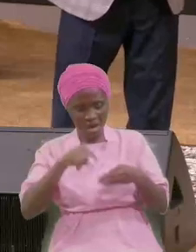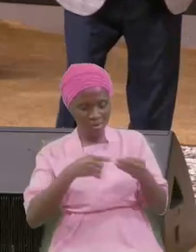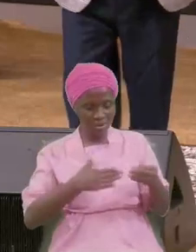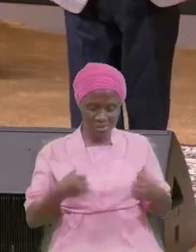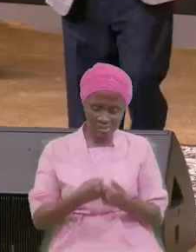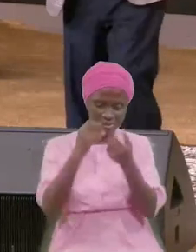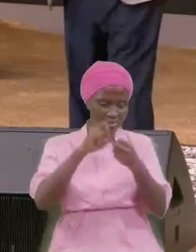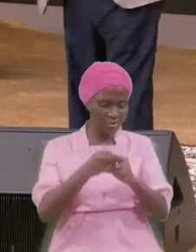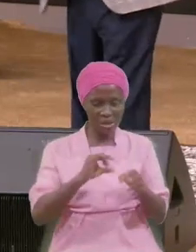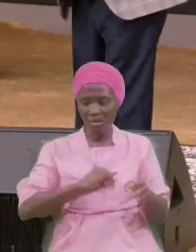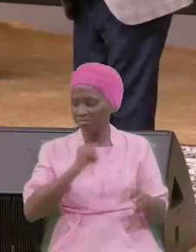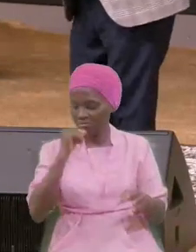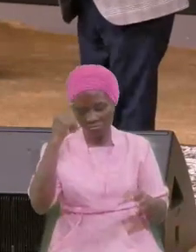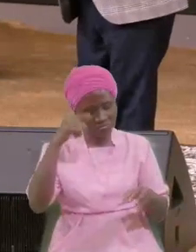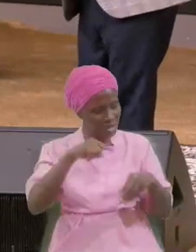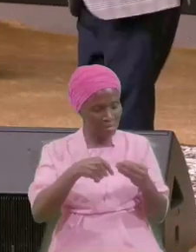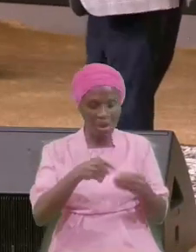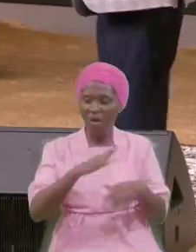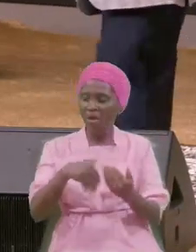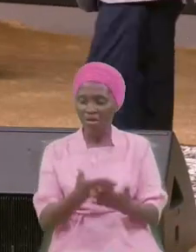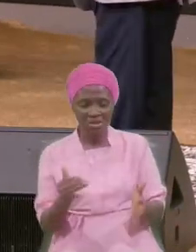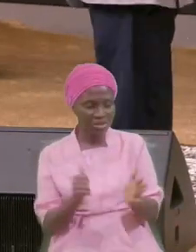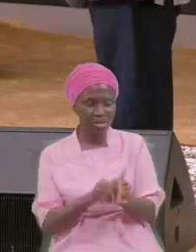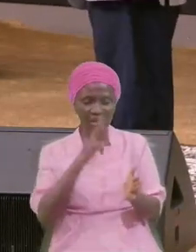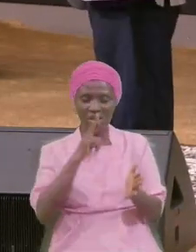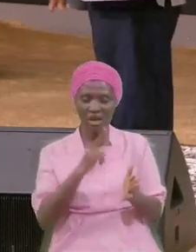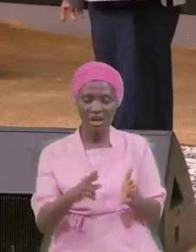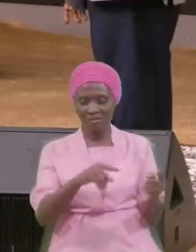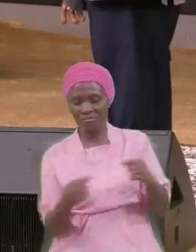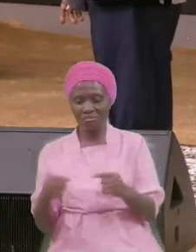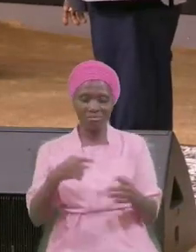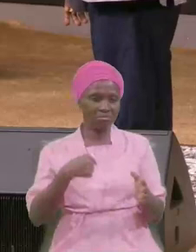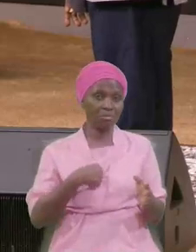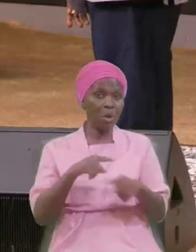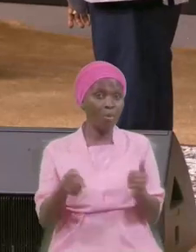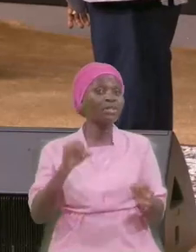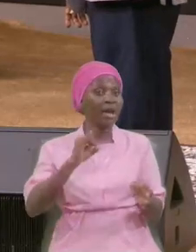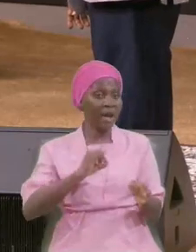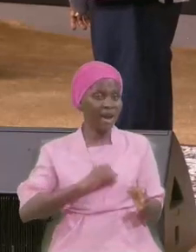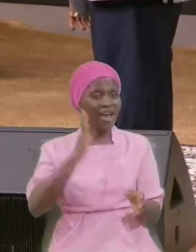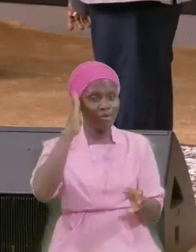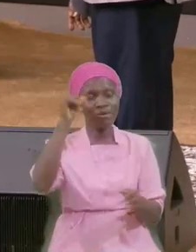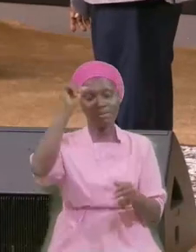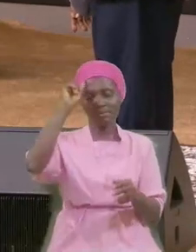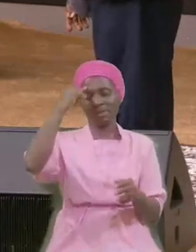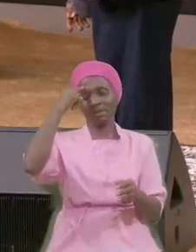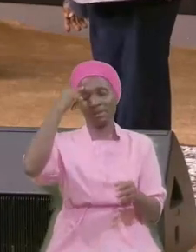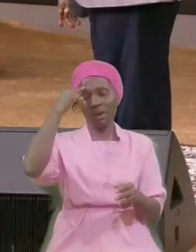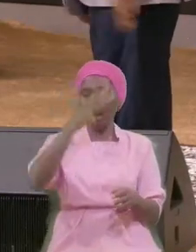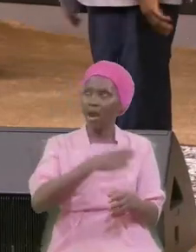mes défis, mais je ne vais pas penser aux choses auxquelles je suis confronté.